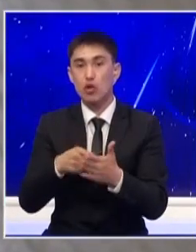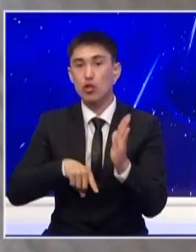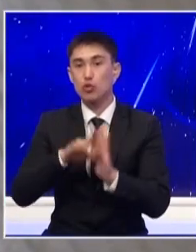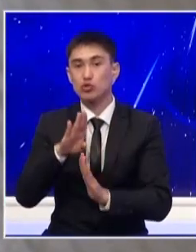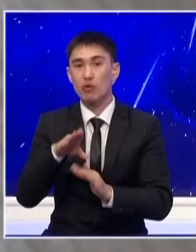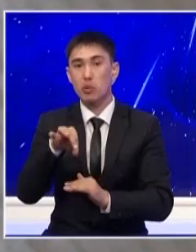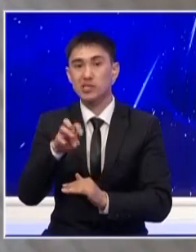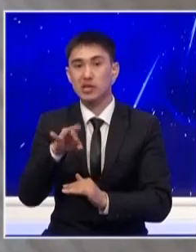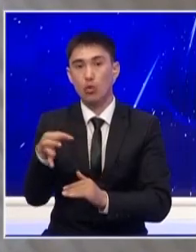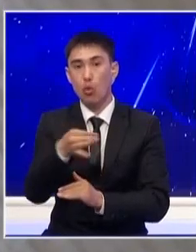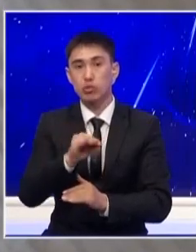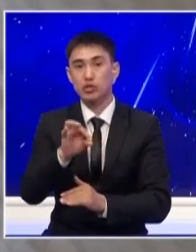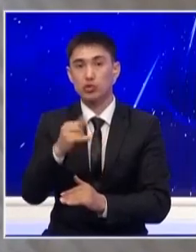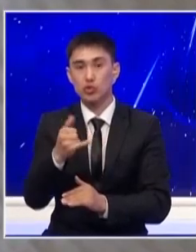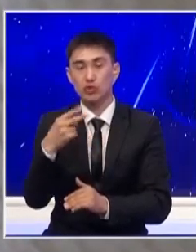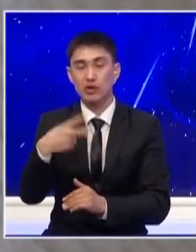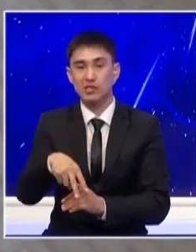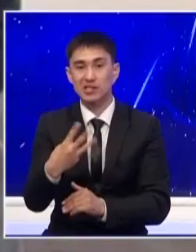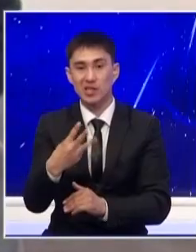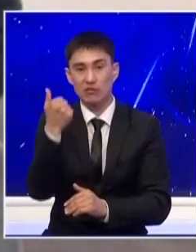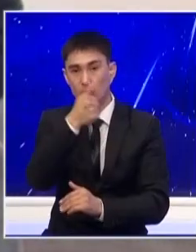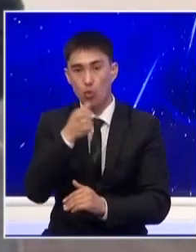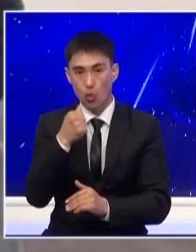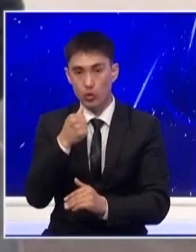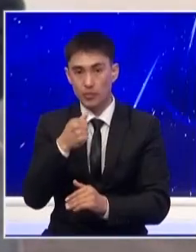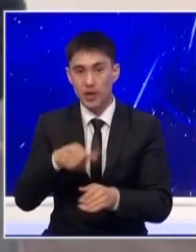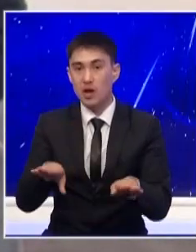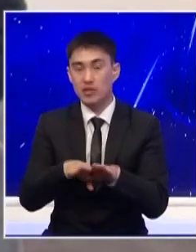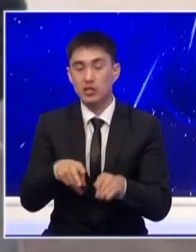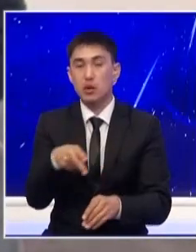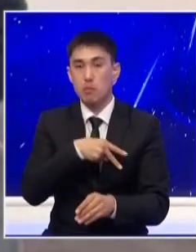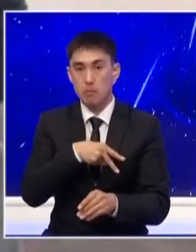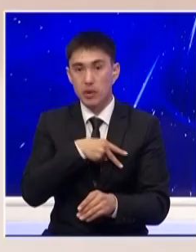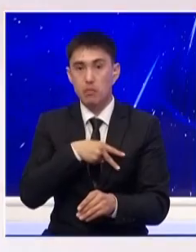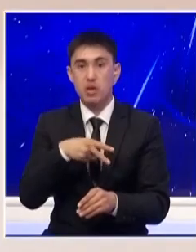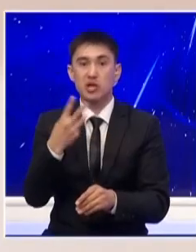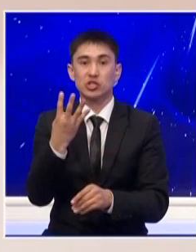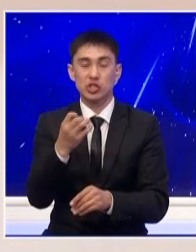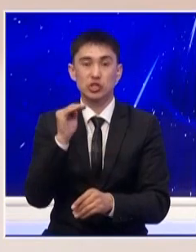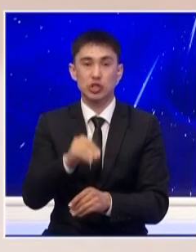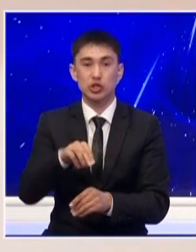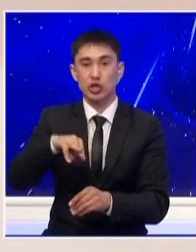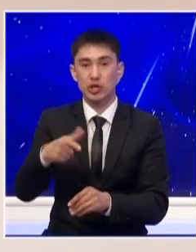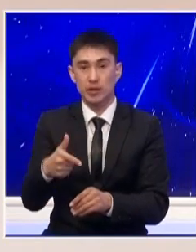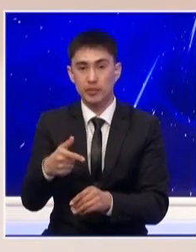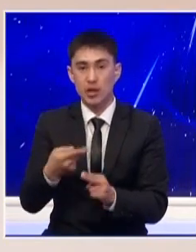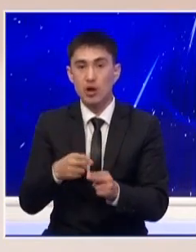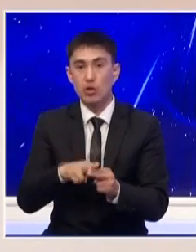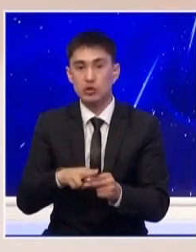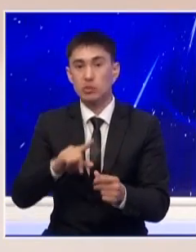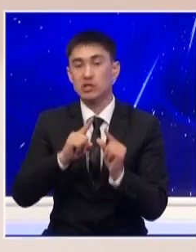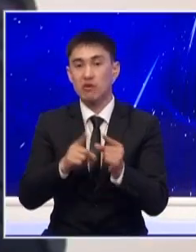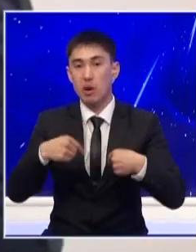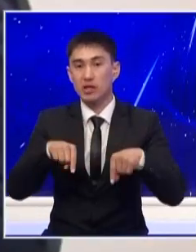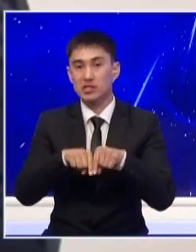лучшего пресс-секретаря области ЖТСУ 2023 года, а также премию в 400 тысяч. Однако,